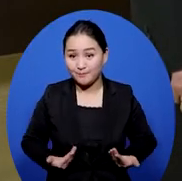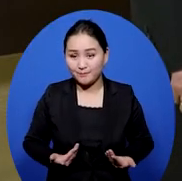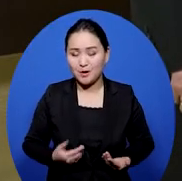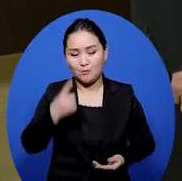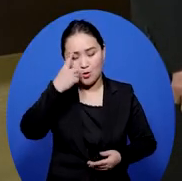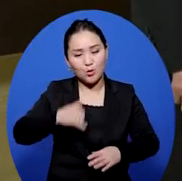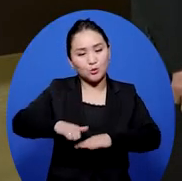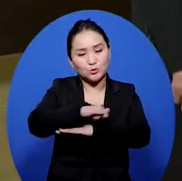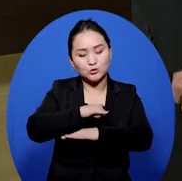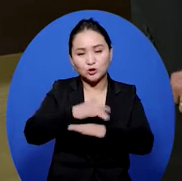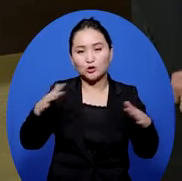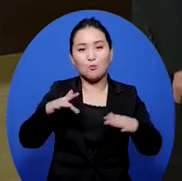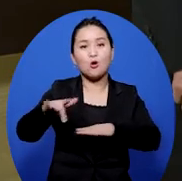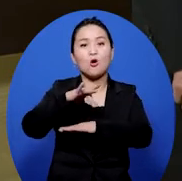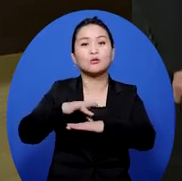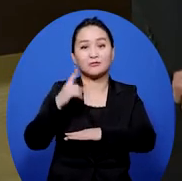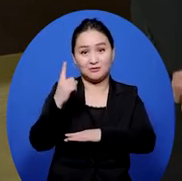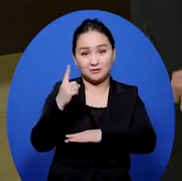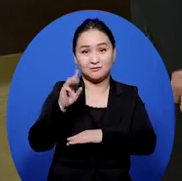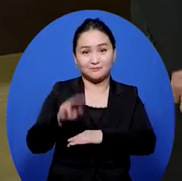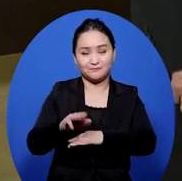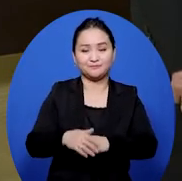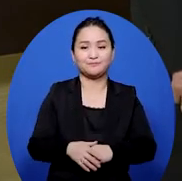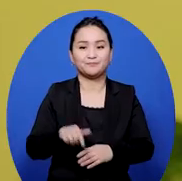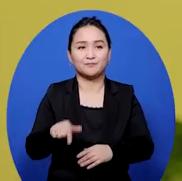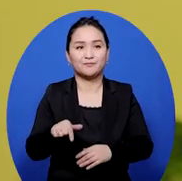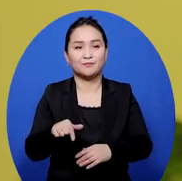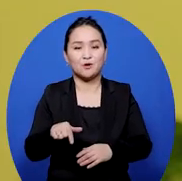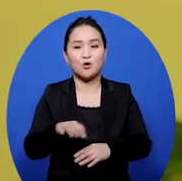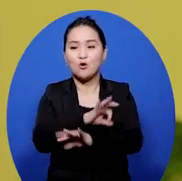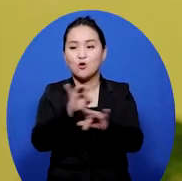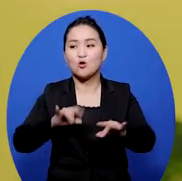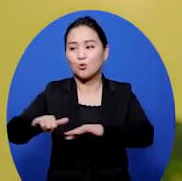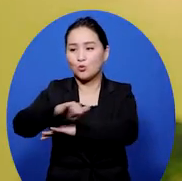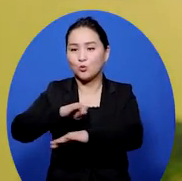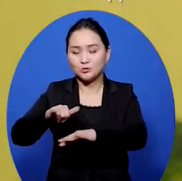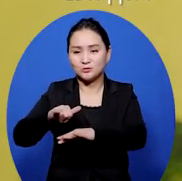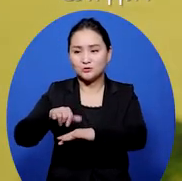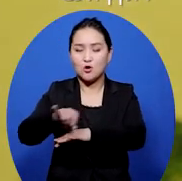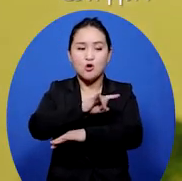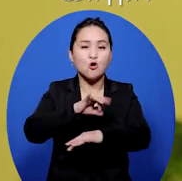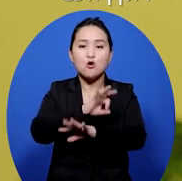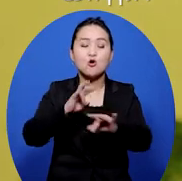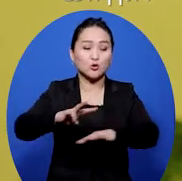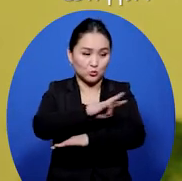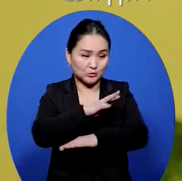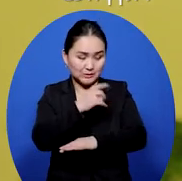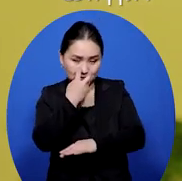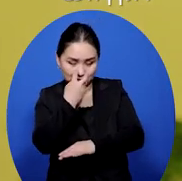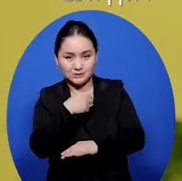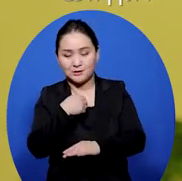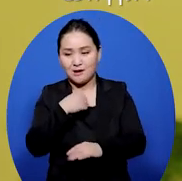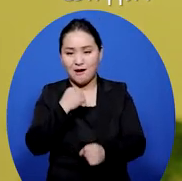улсын томоохон хотуудын нэг. Энд бол бусад орон нутгийг бодвол ажлын байрны